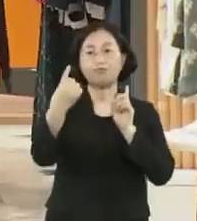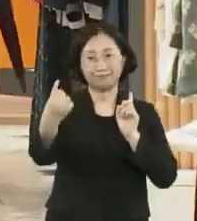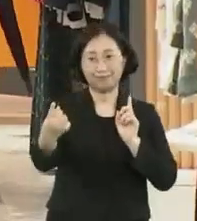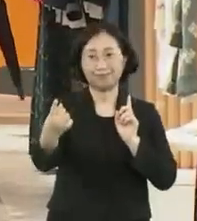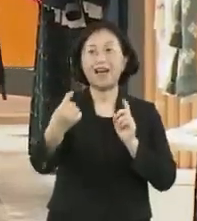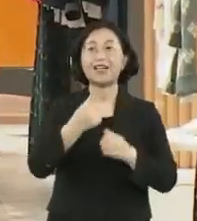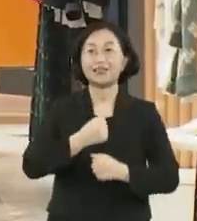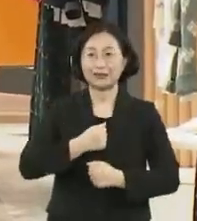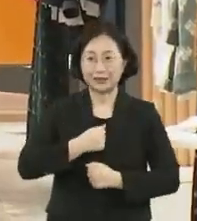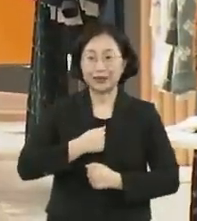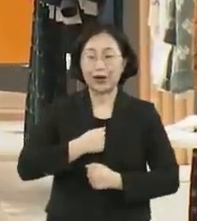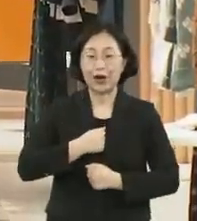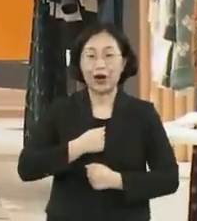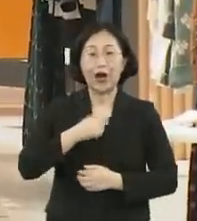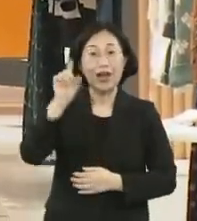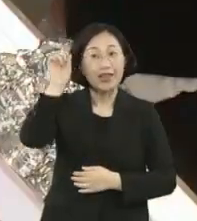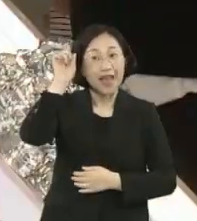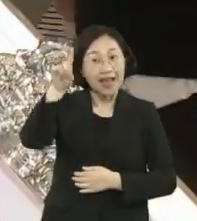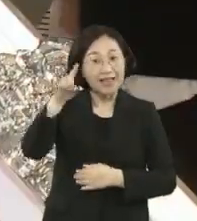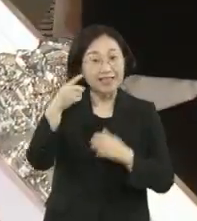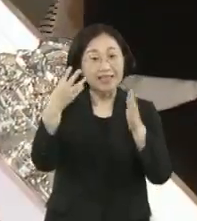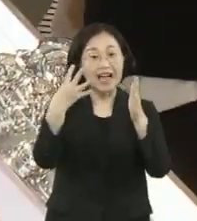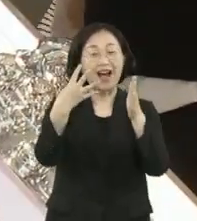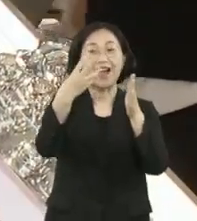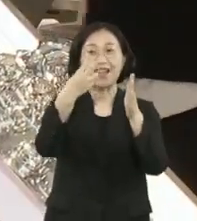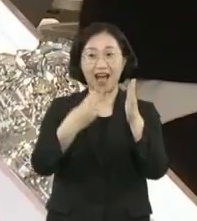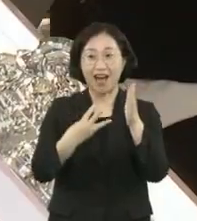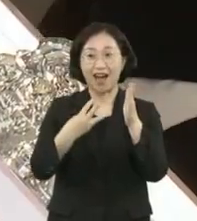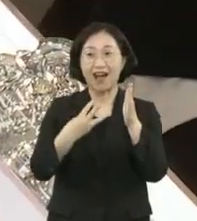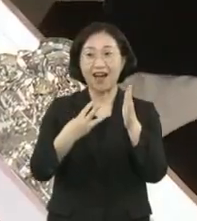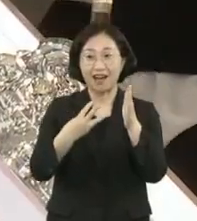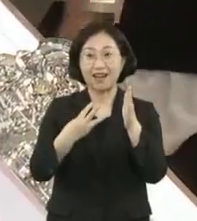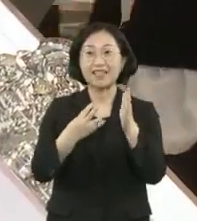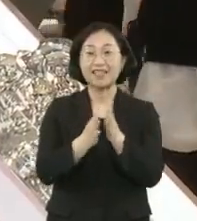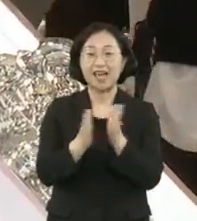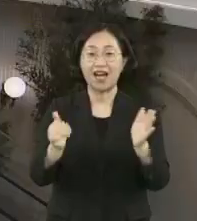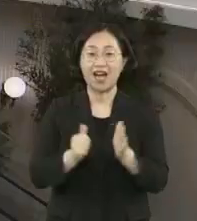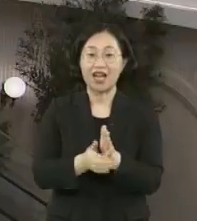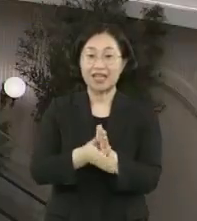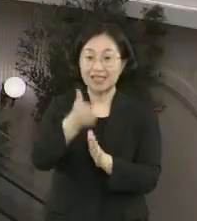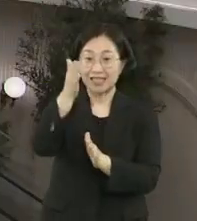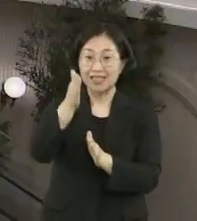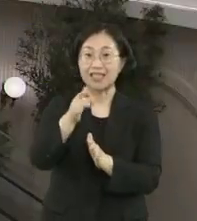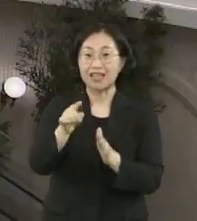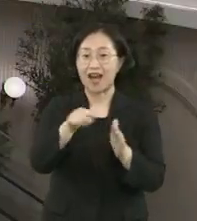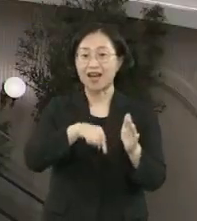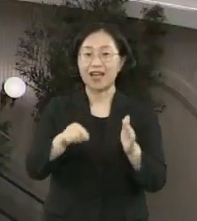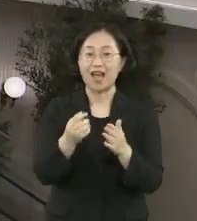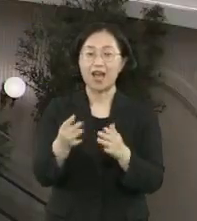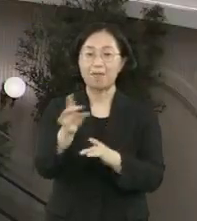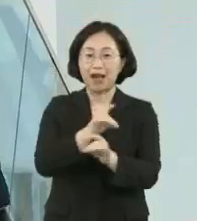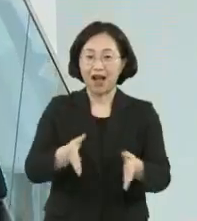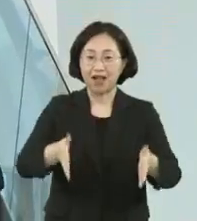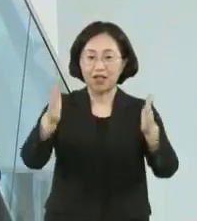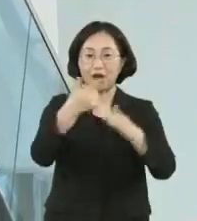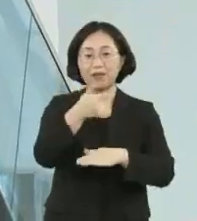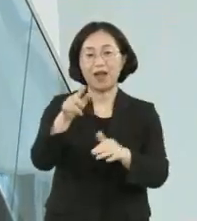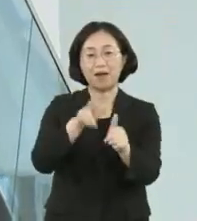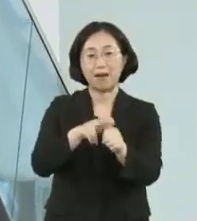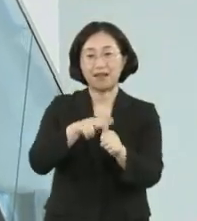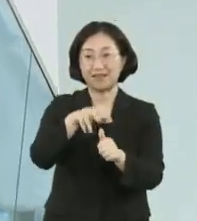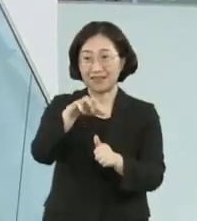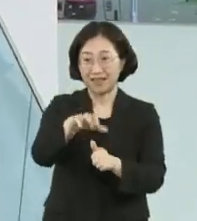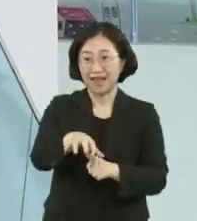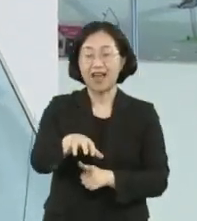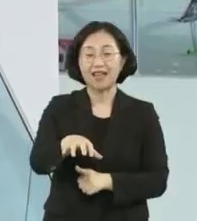지켰던 대전 지역도 내일부터 3단계로 완화된다는 소식에 도심 지역 백화점과 대형마트엔 평소보다